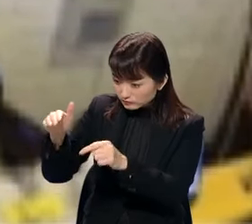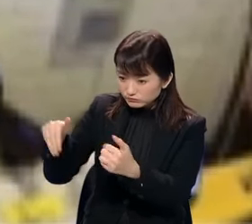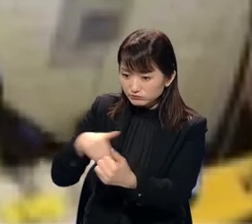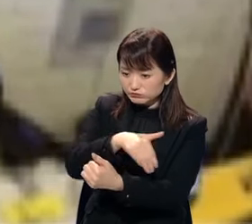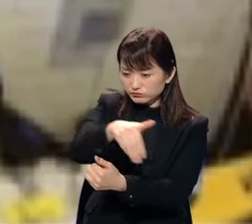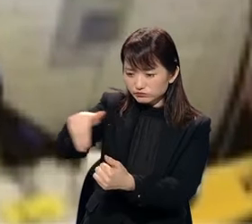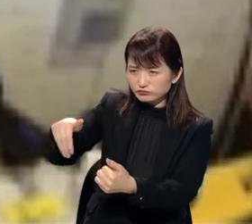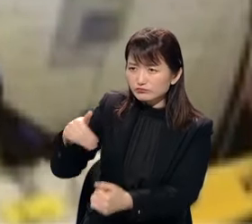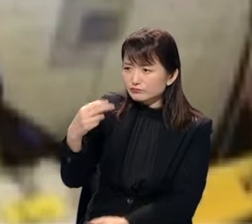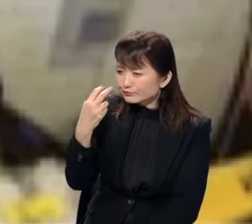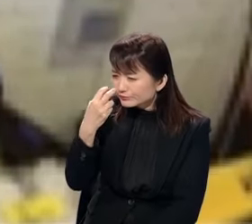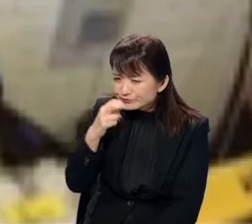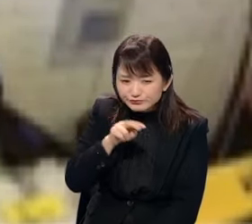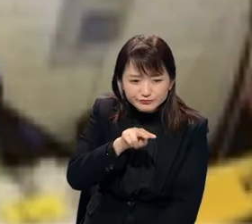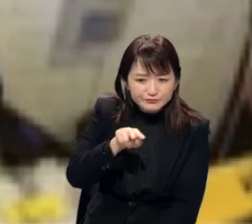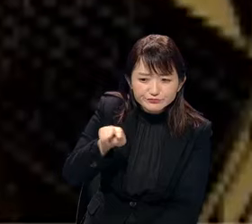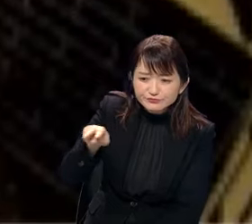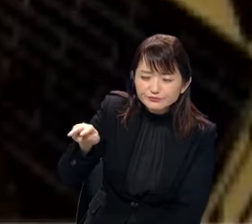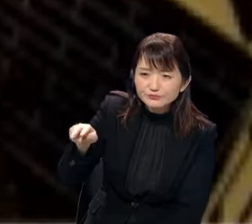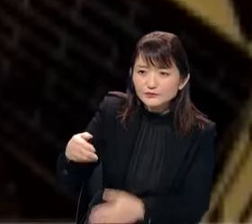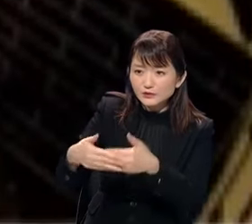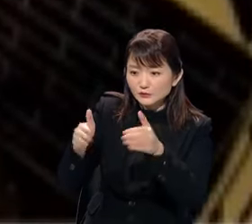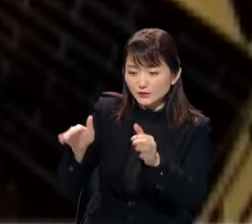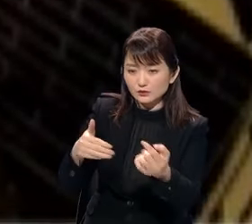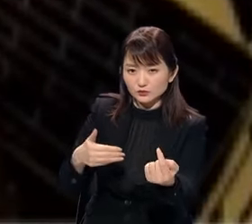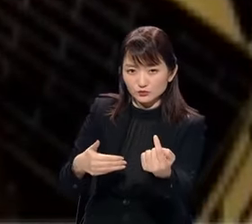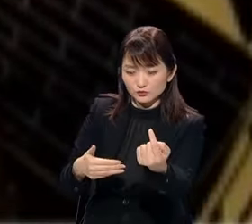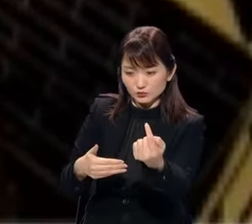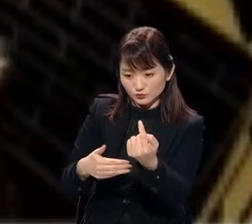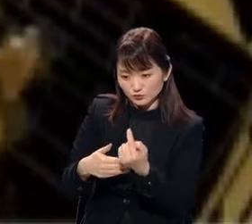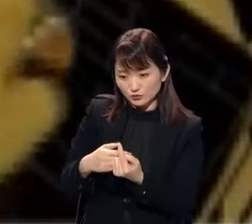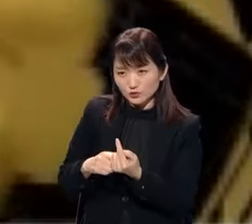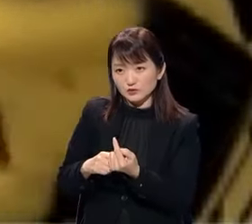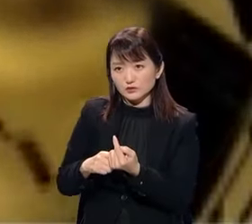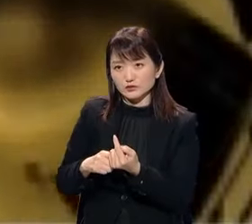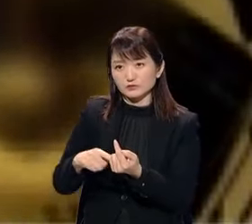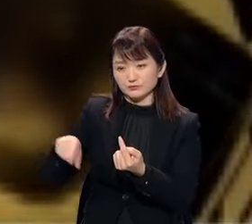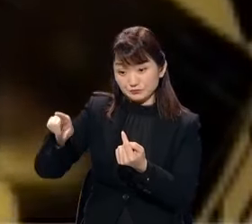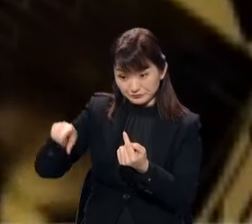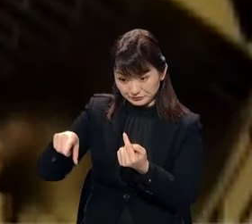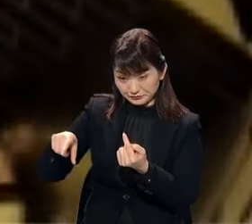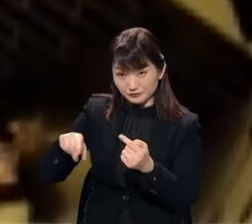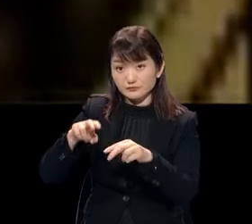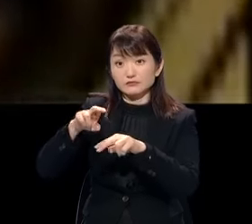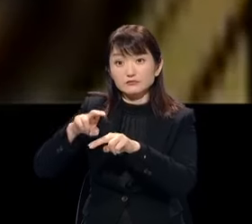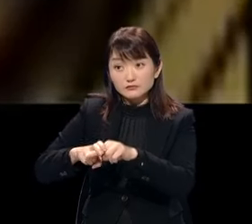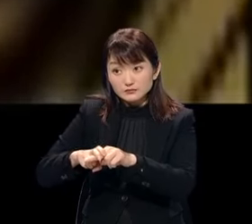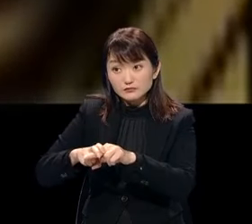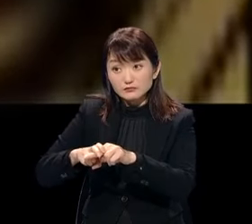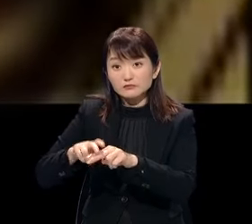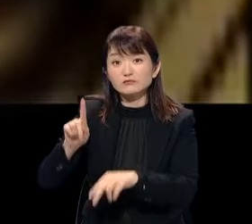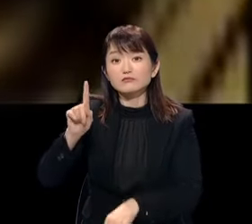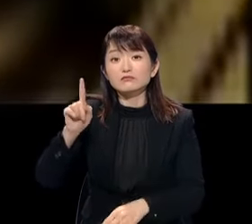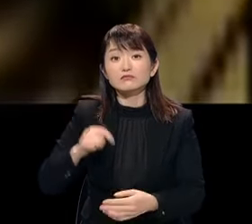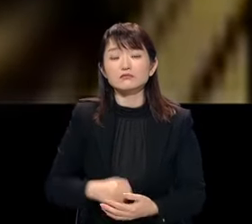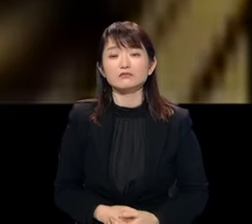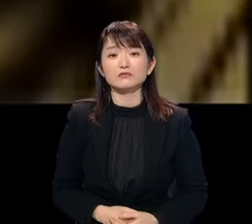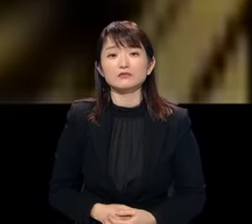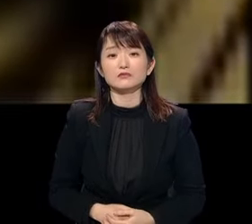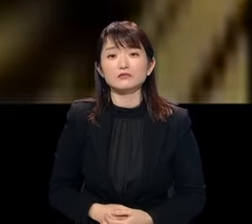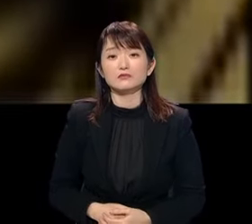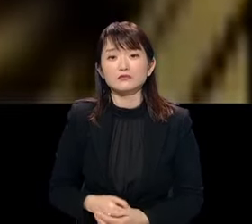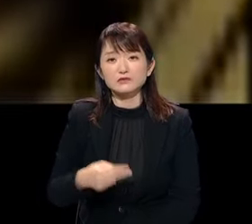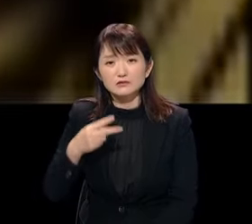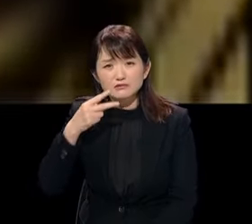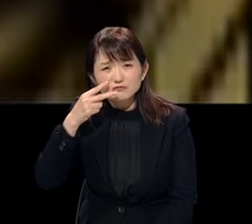둘러보더니요. 노래방 안으로 지금 들어가는데요. 자, 결제를 하고 자리에 앉은 저 여성 곧장 연초 담배